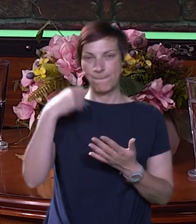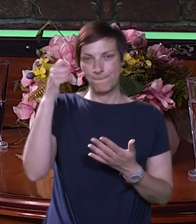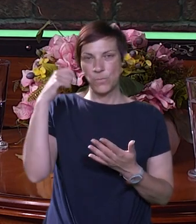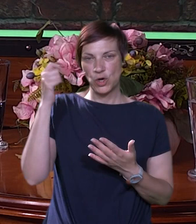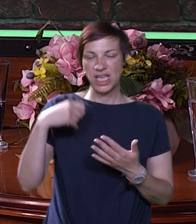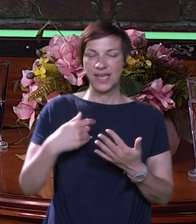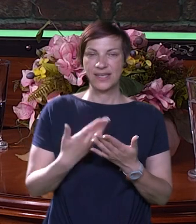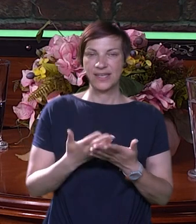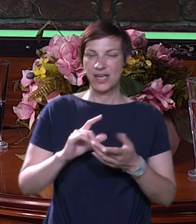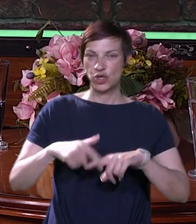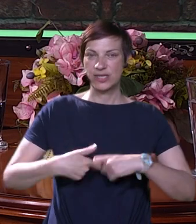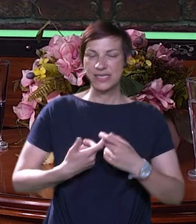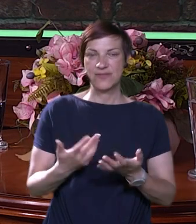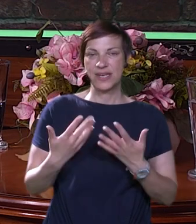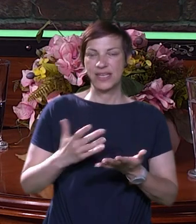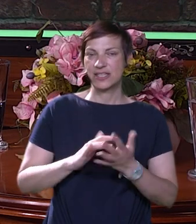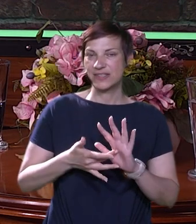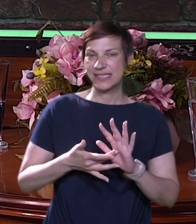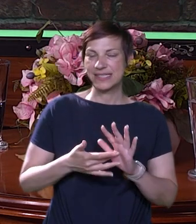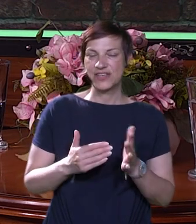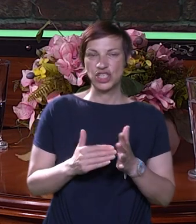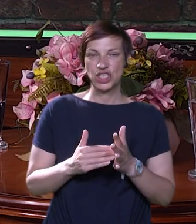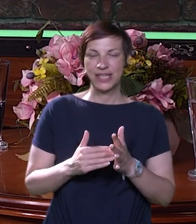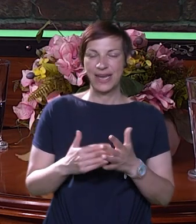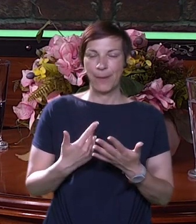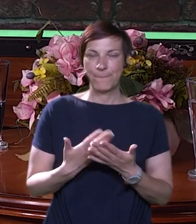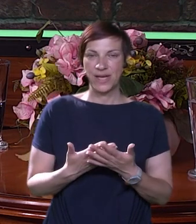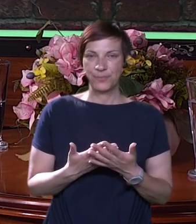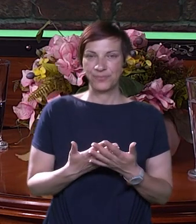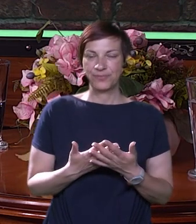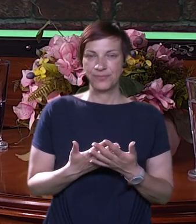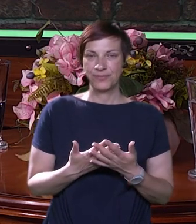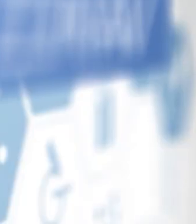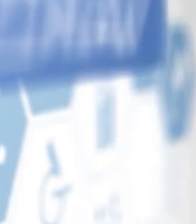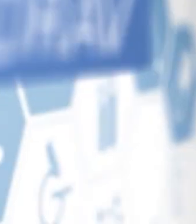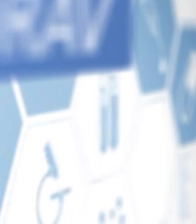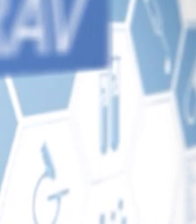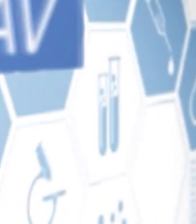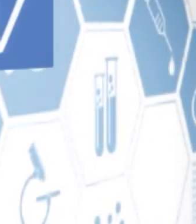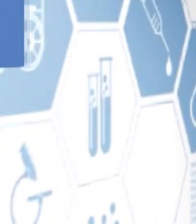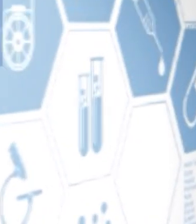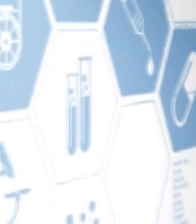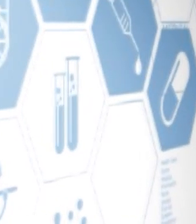frizura, bojanje i tako te stvari. Jednostavno sve apsolutno što je nekom potrebno.